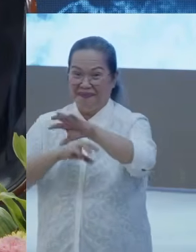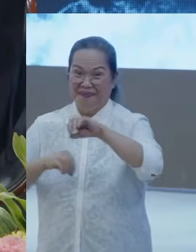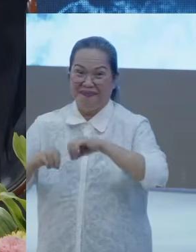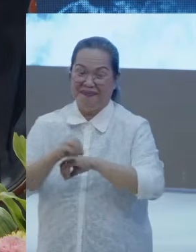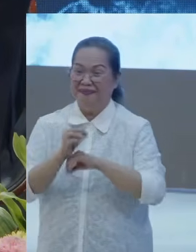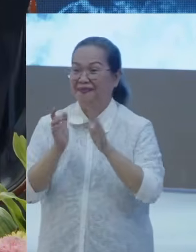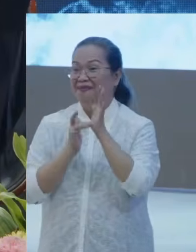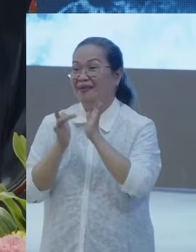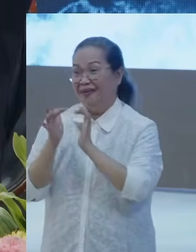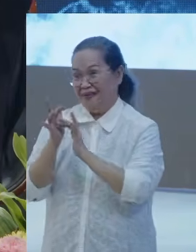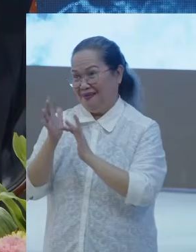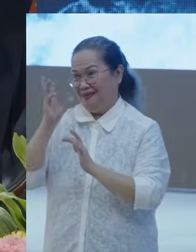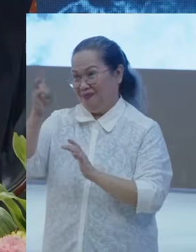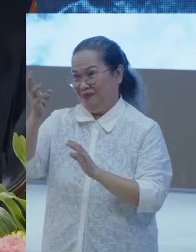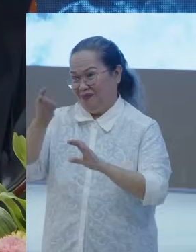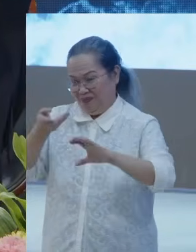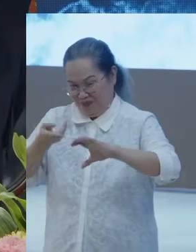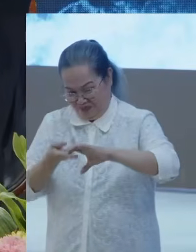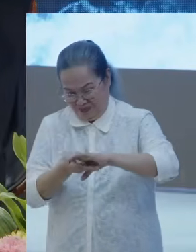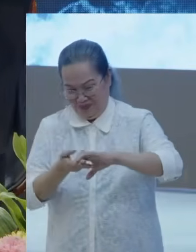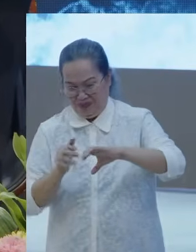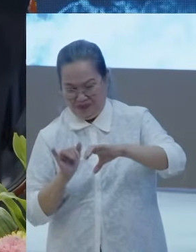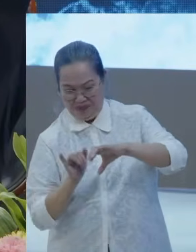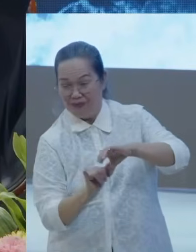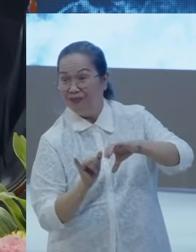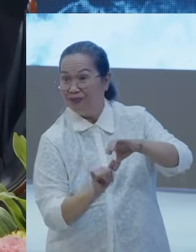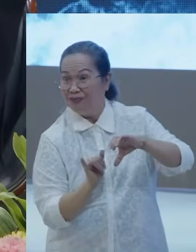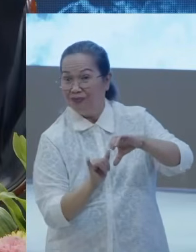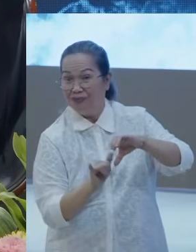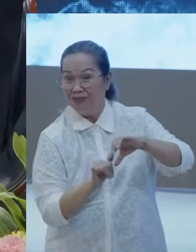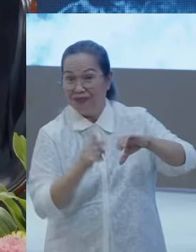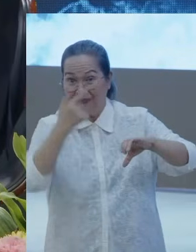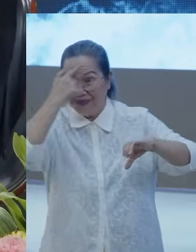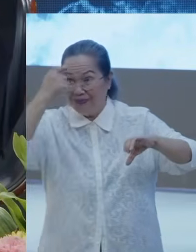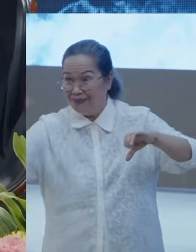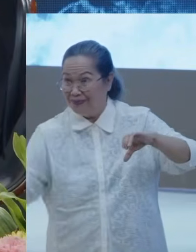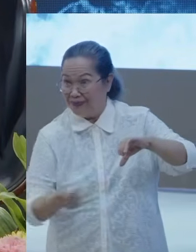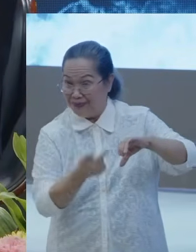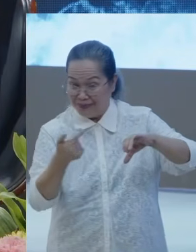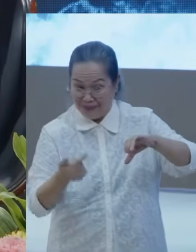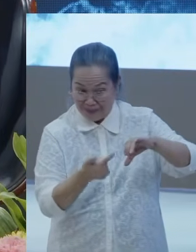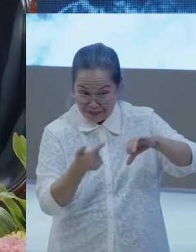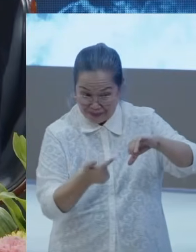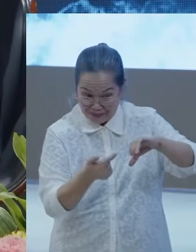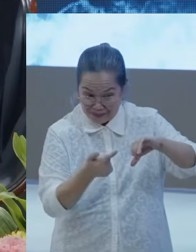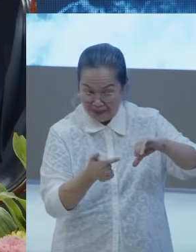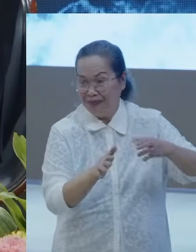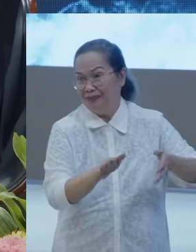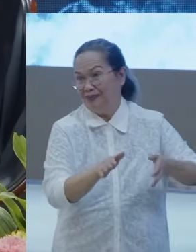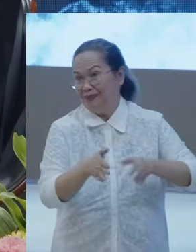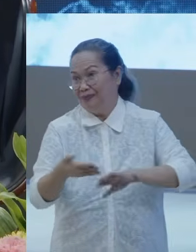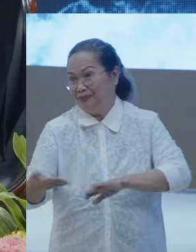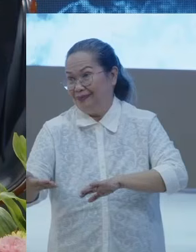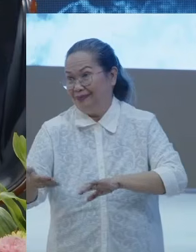sa libingan. Kasi ang lahat ng makasalanan kailangan mamatay.